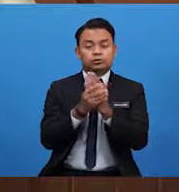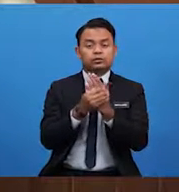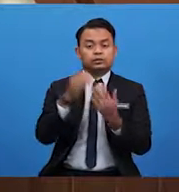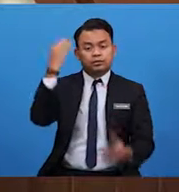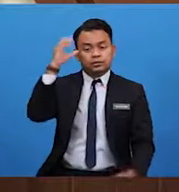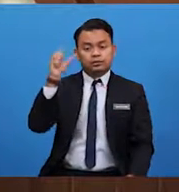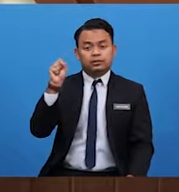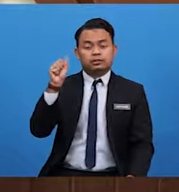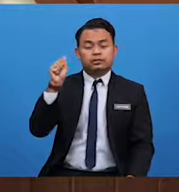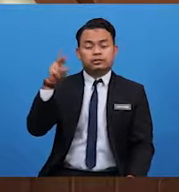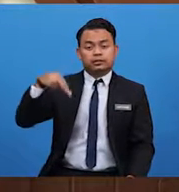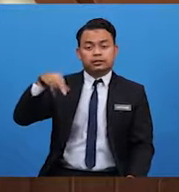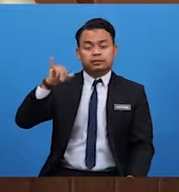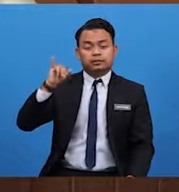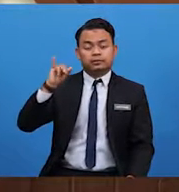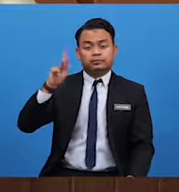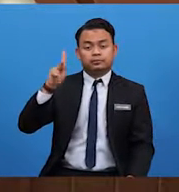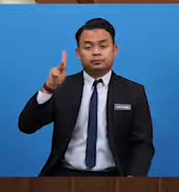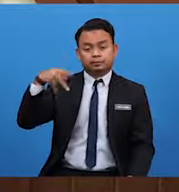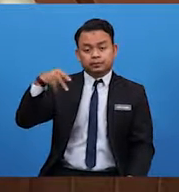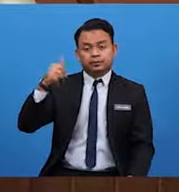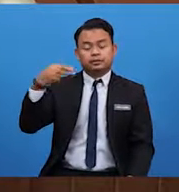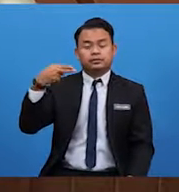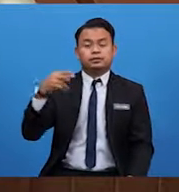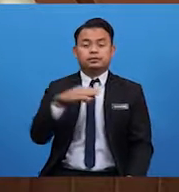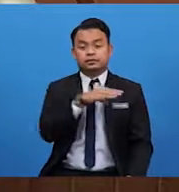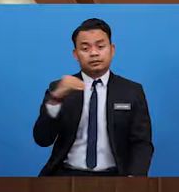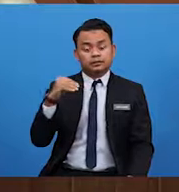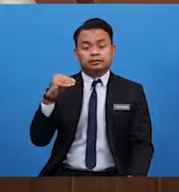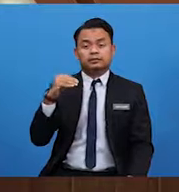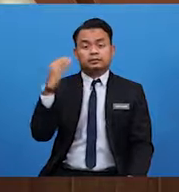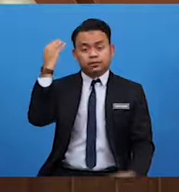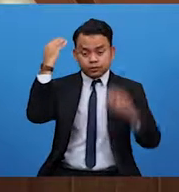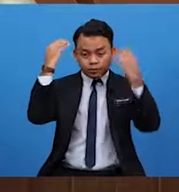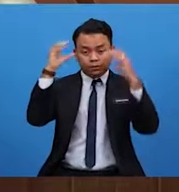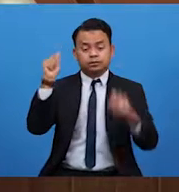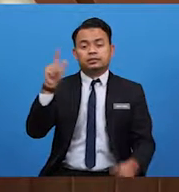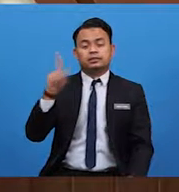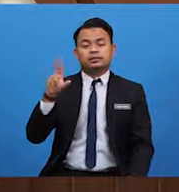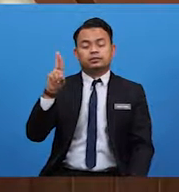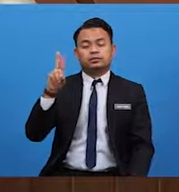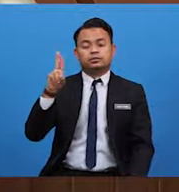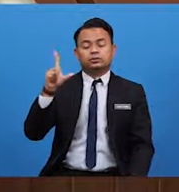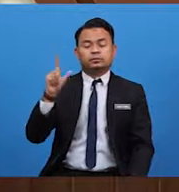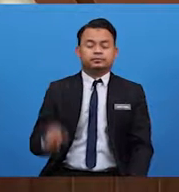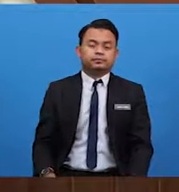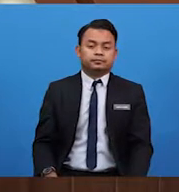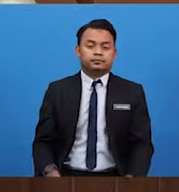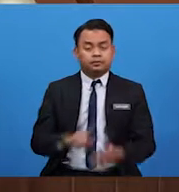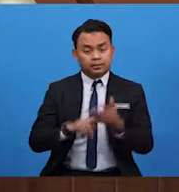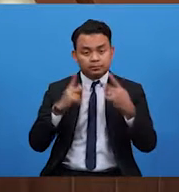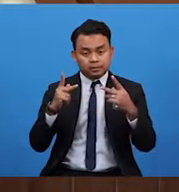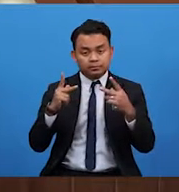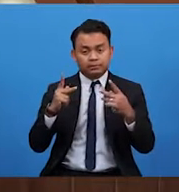Cikgu Azrul Hisham. Apa khabar semua? Cikgu harap anda semua kekal sihat dengan